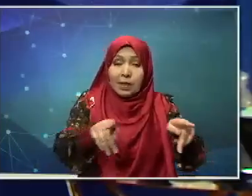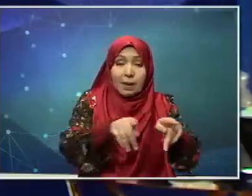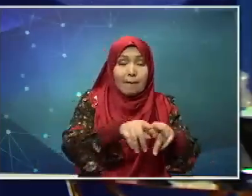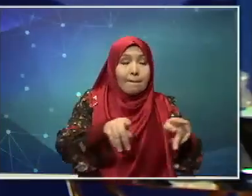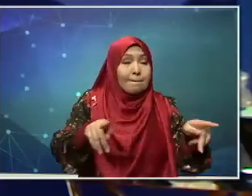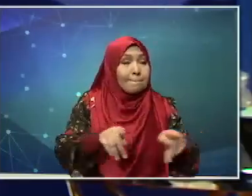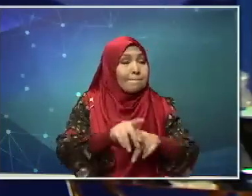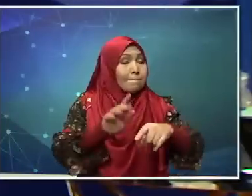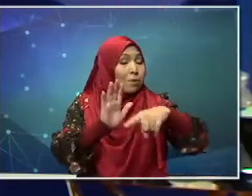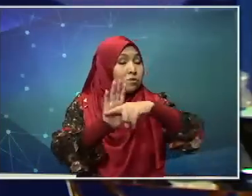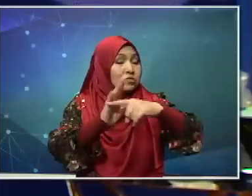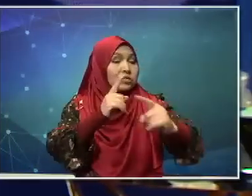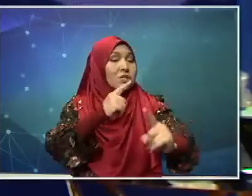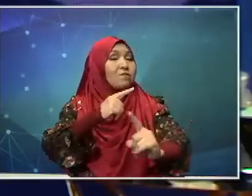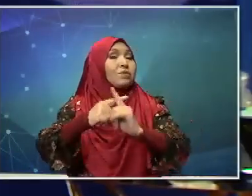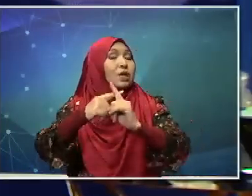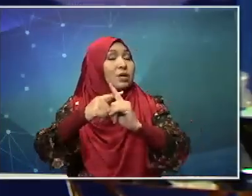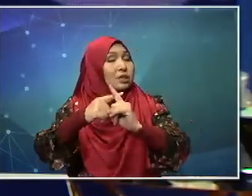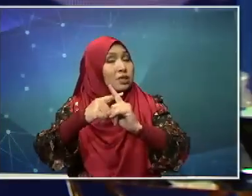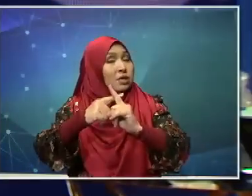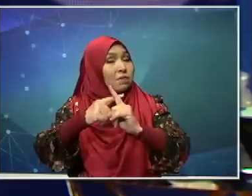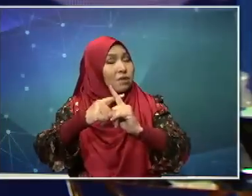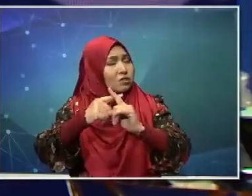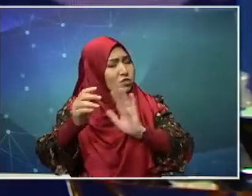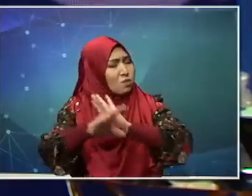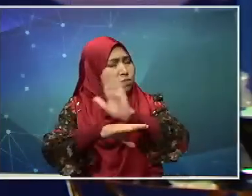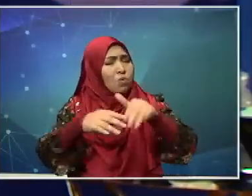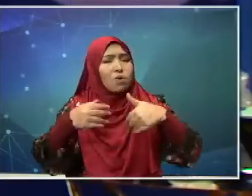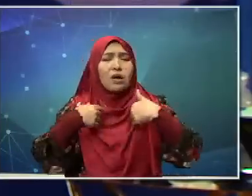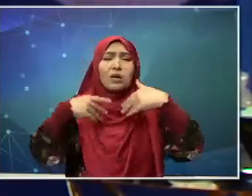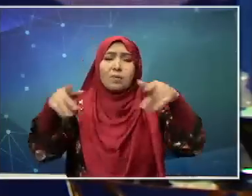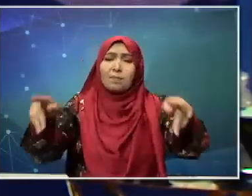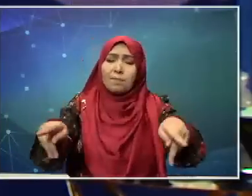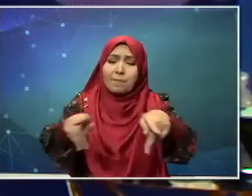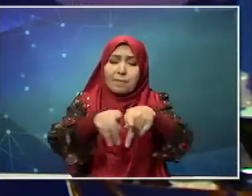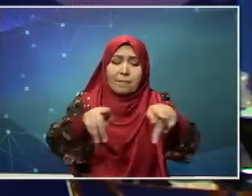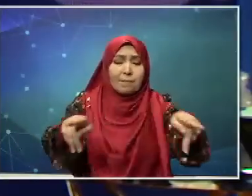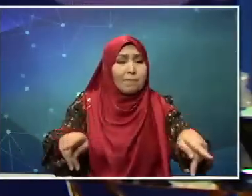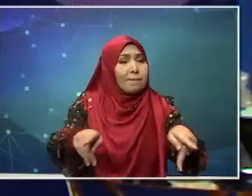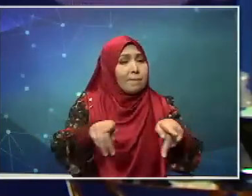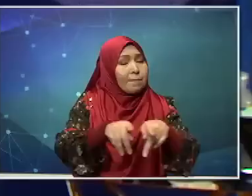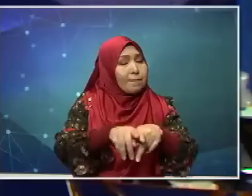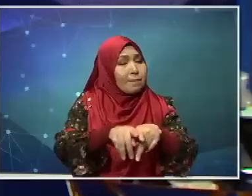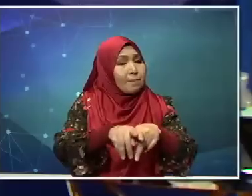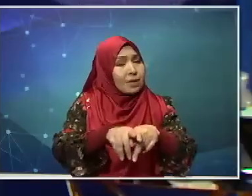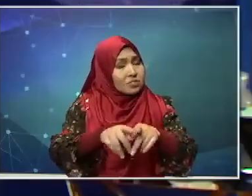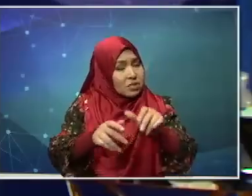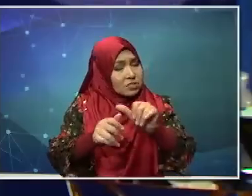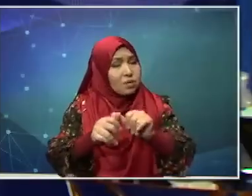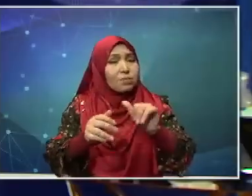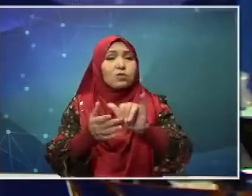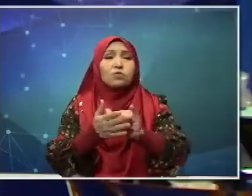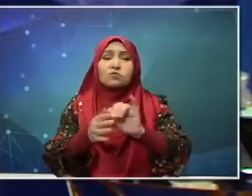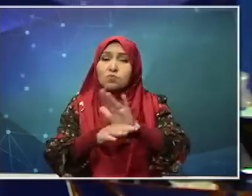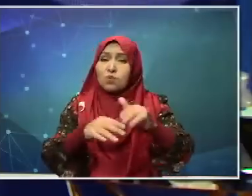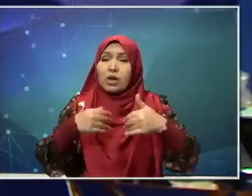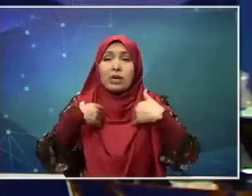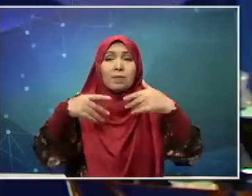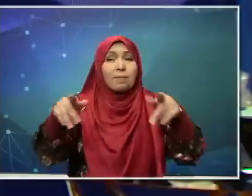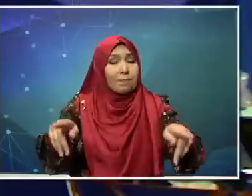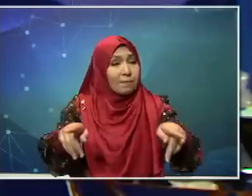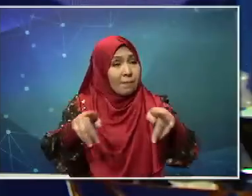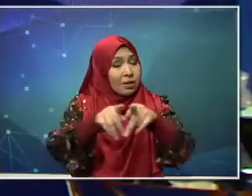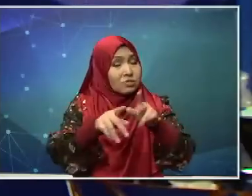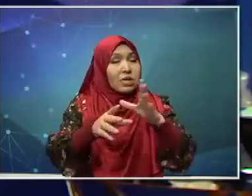positif negatif lalu di PKM tersebut semua pasangan qullah kecuali apel kecurian tak ada pasangan adalah Allah Allah